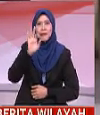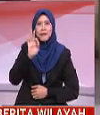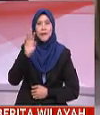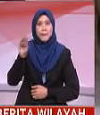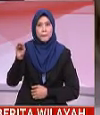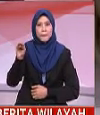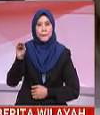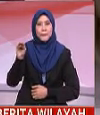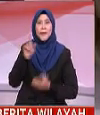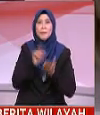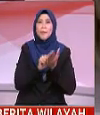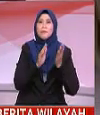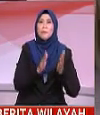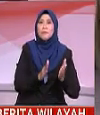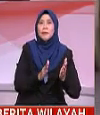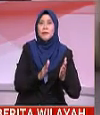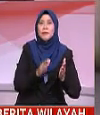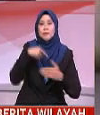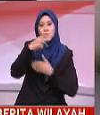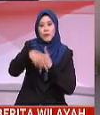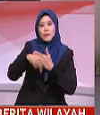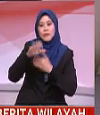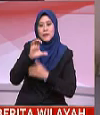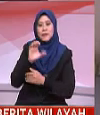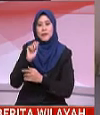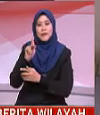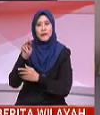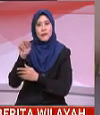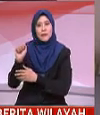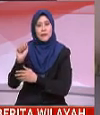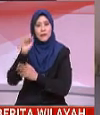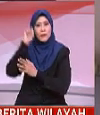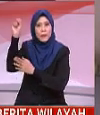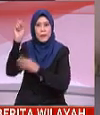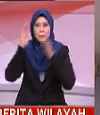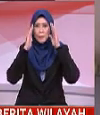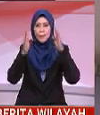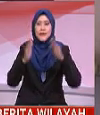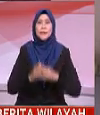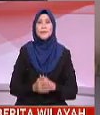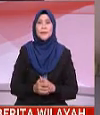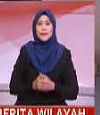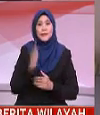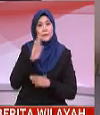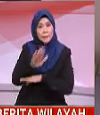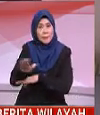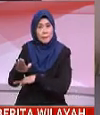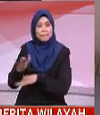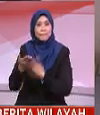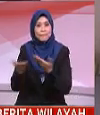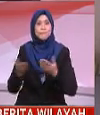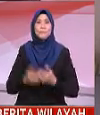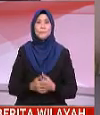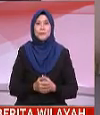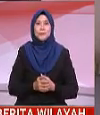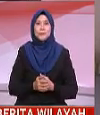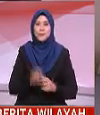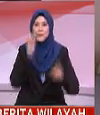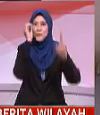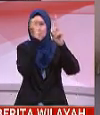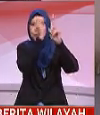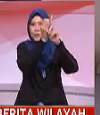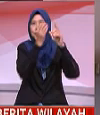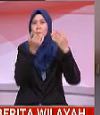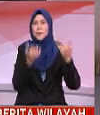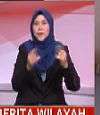merangkap penerbit eksekutif program Cakna Community Sabah FM Prihatin. Selamat petang, Puan. Selamat petang. Okey, baik, Puan. Objektif program